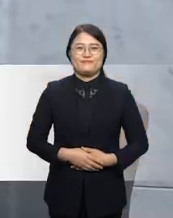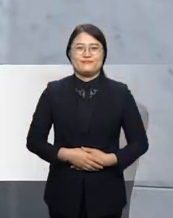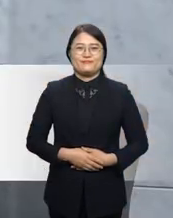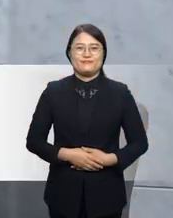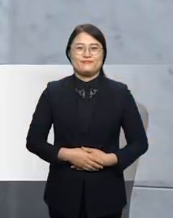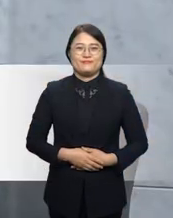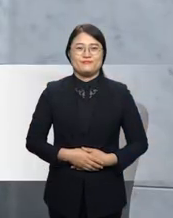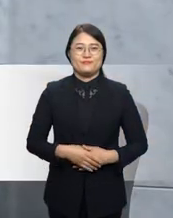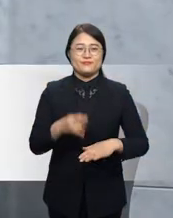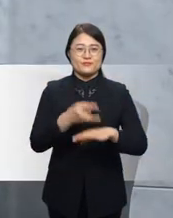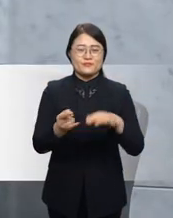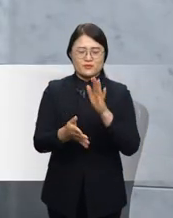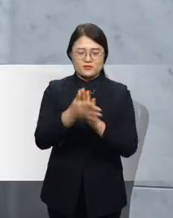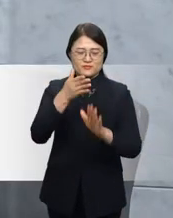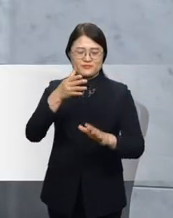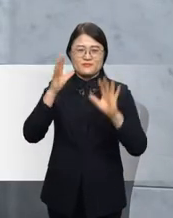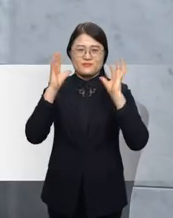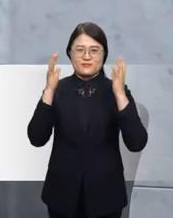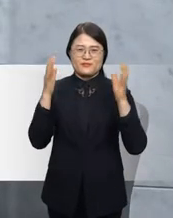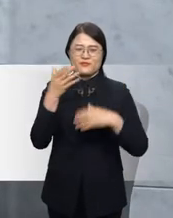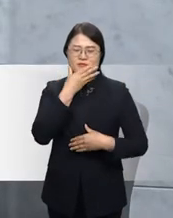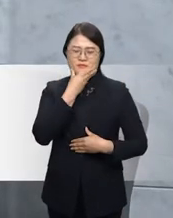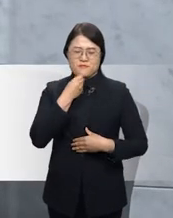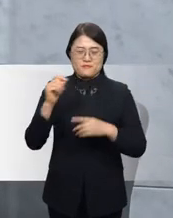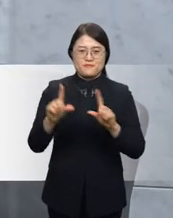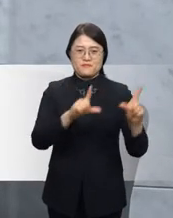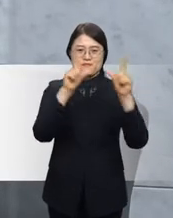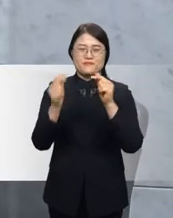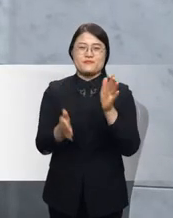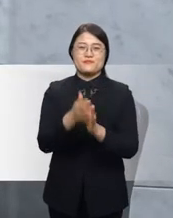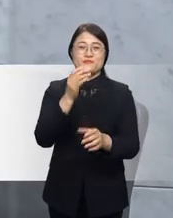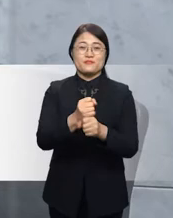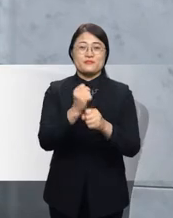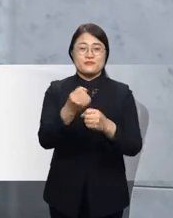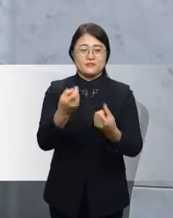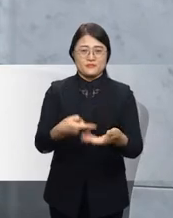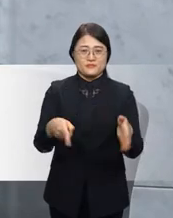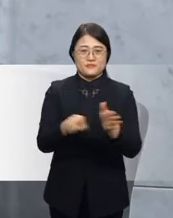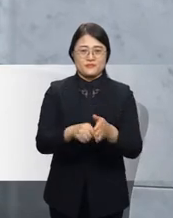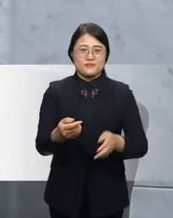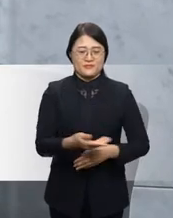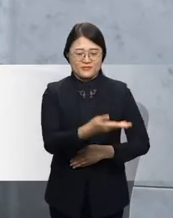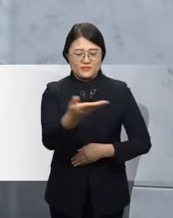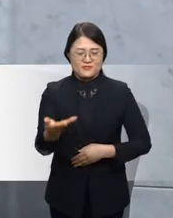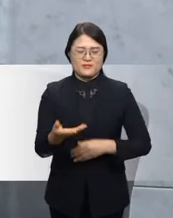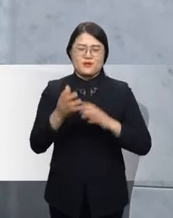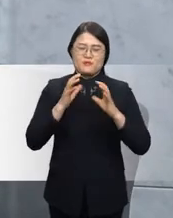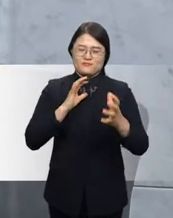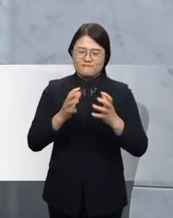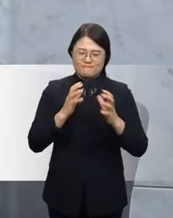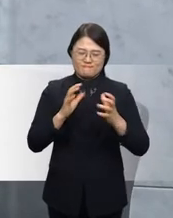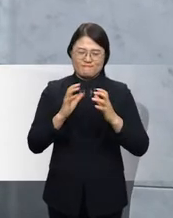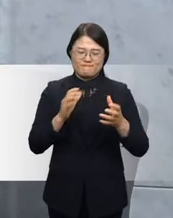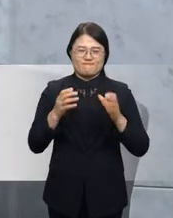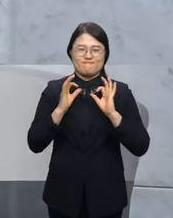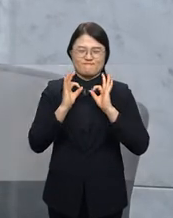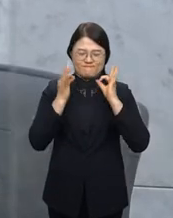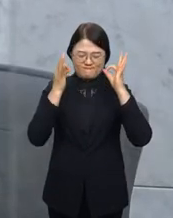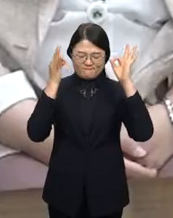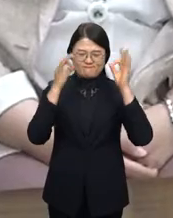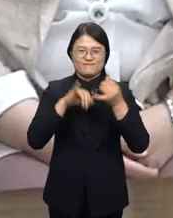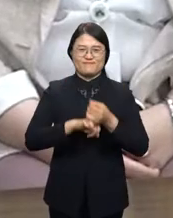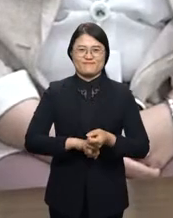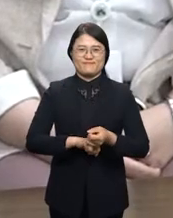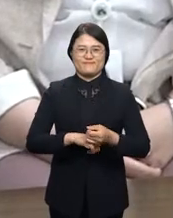시에서도 아동이 정말 행복하게 살 수 있는 도시를 만들어 가는데 여러분들과 함께 논의해가면서 최선을 다하도록